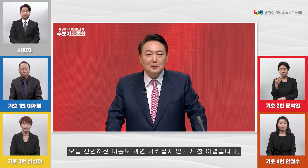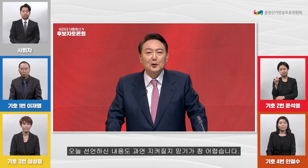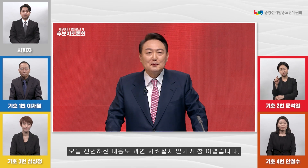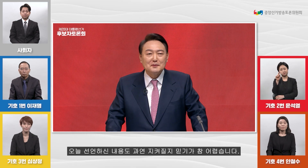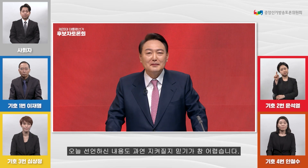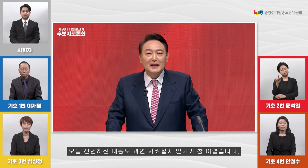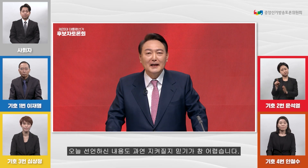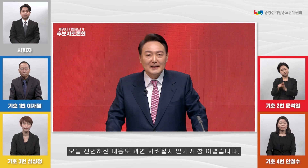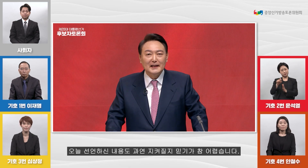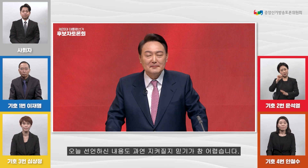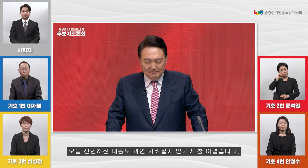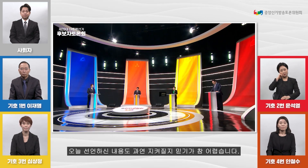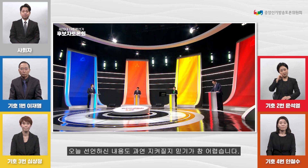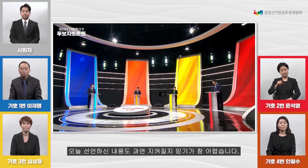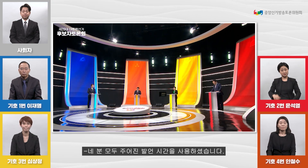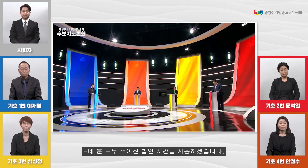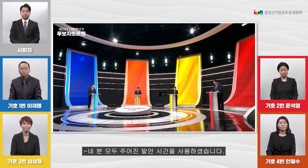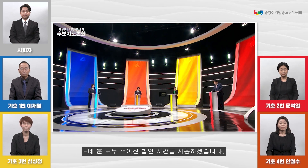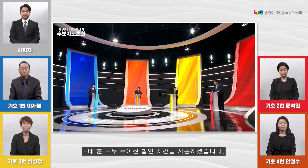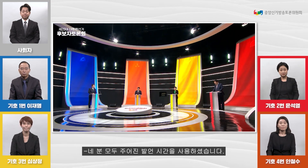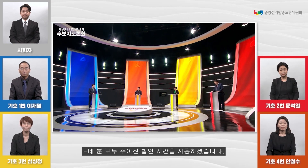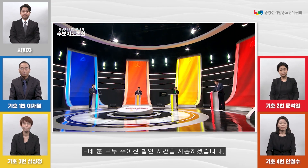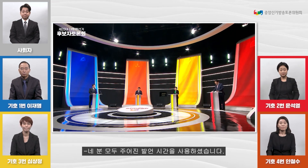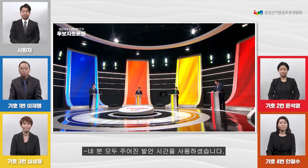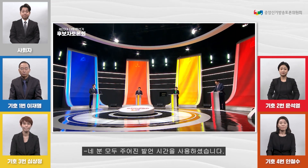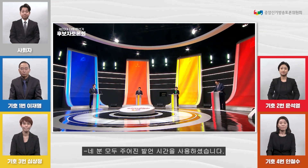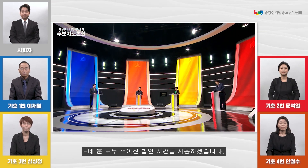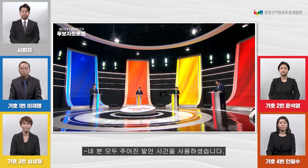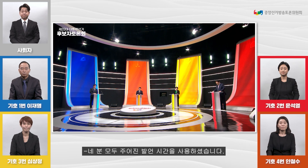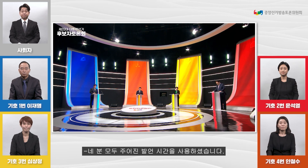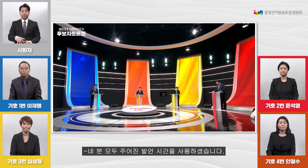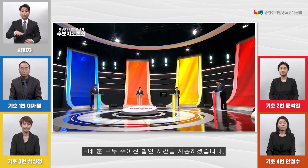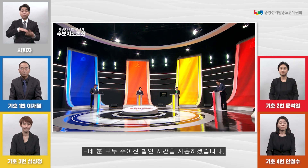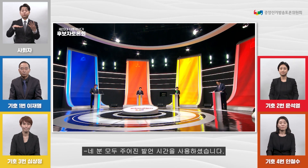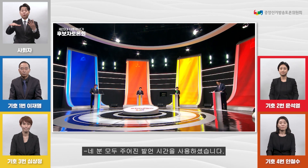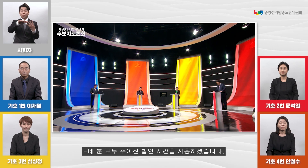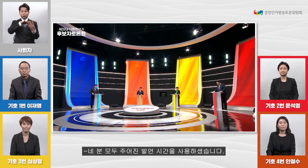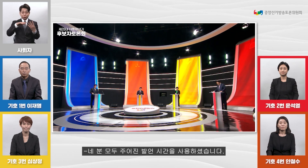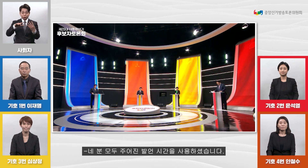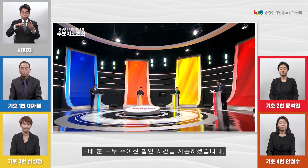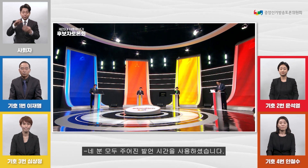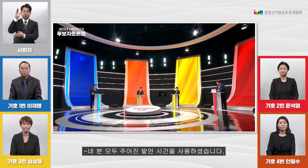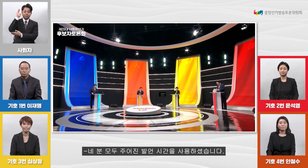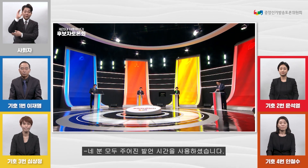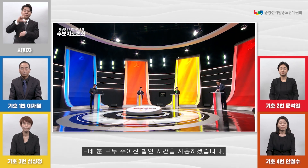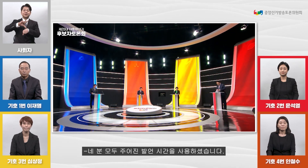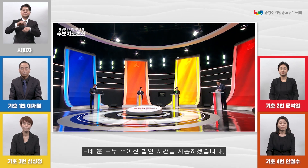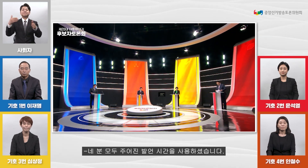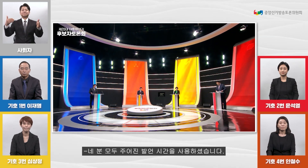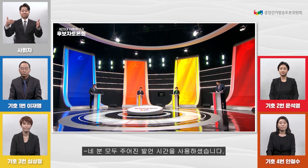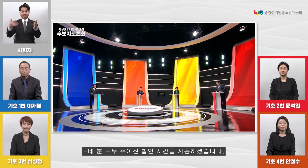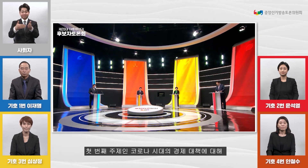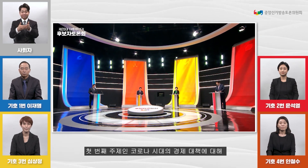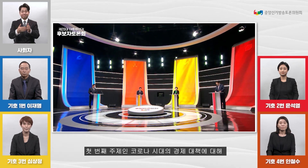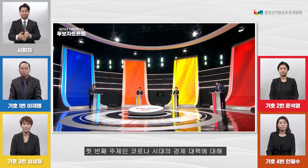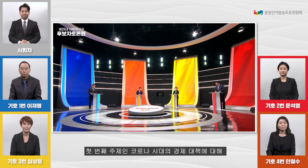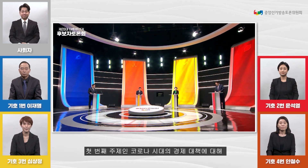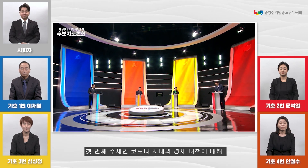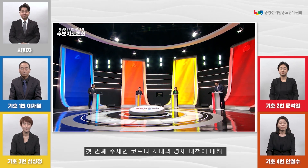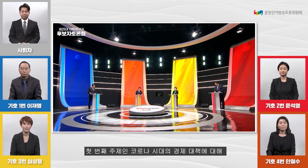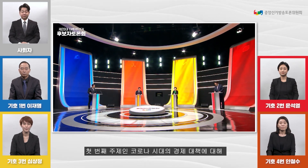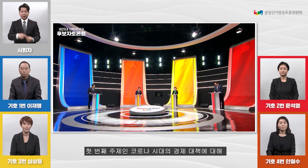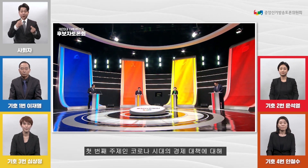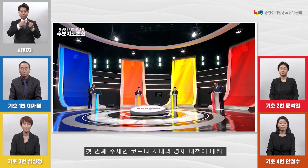믿기가 참 어렵습니다. 네. 자, 네 분 모두 주어진 발언 시간을 사용하셨습니다. 첫 번째